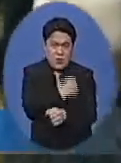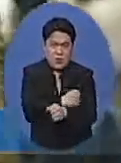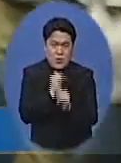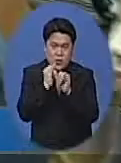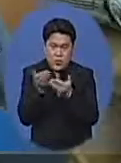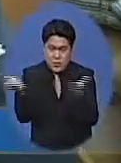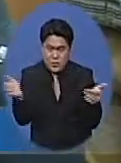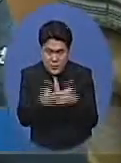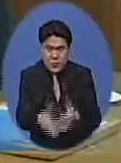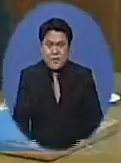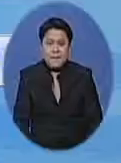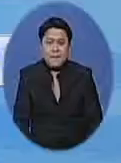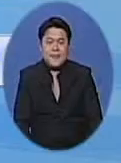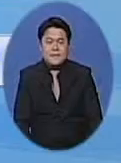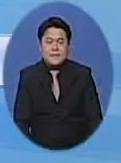수여했습니다.